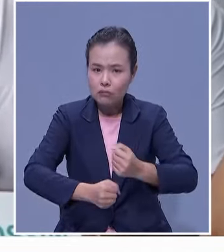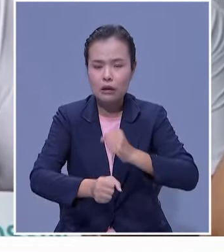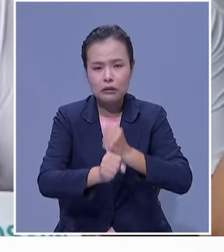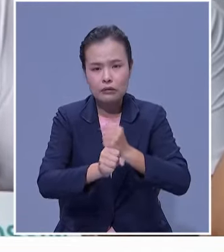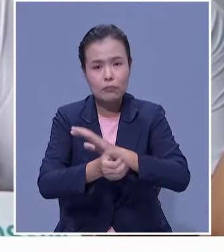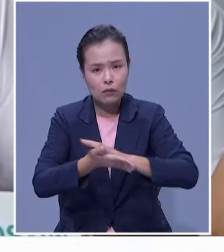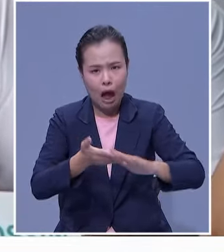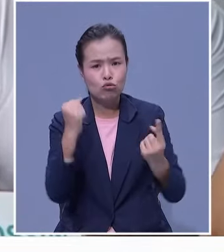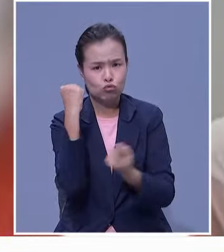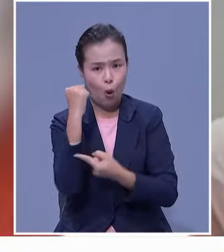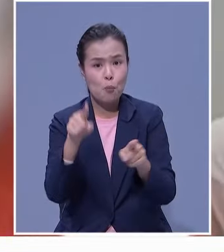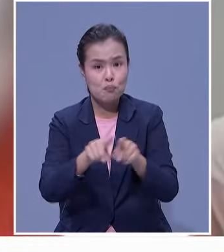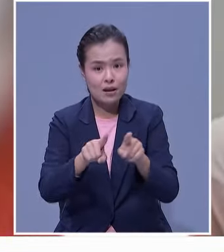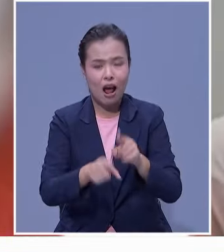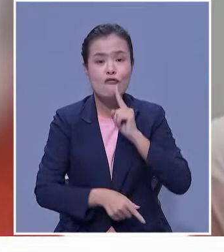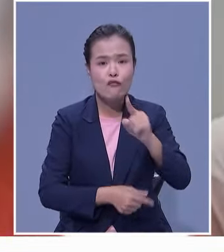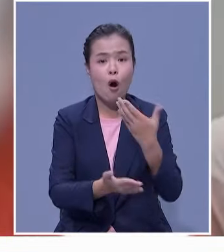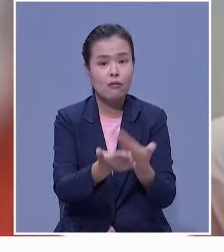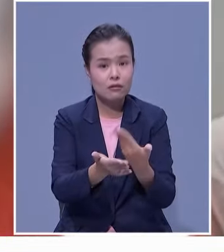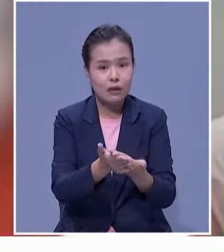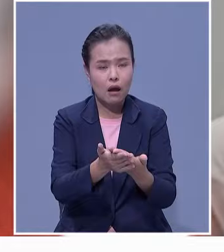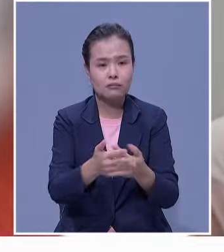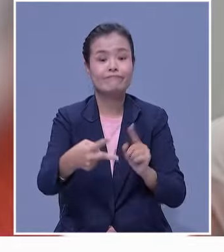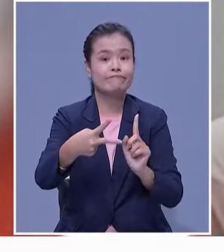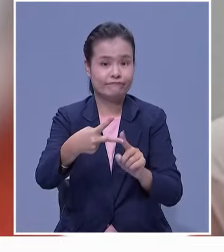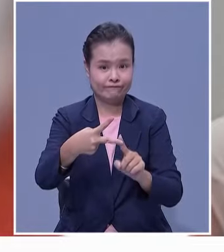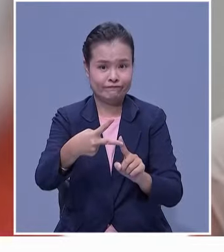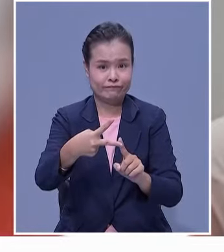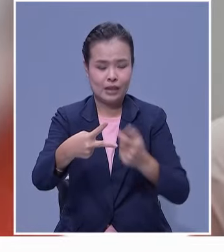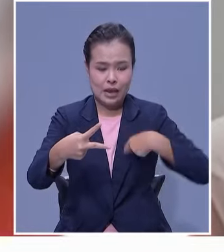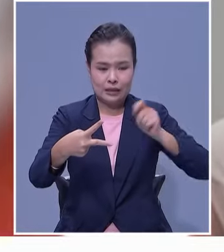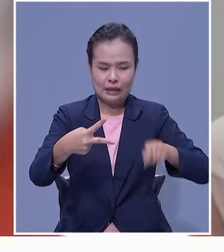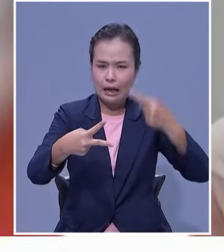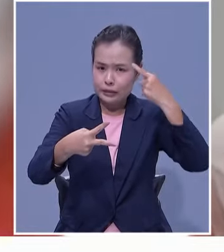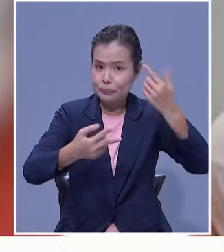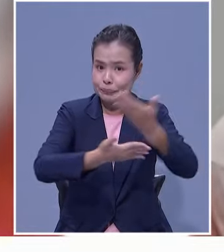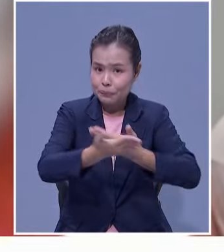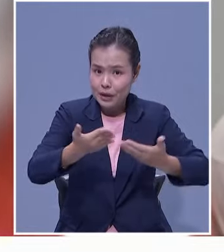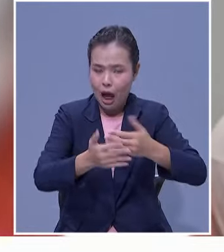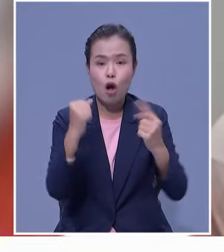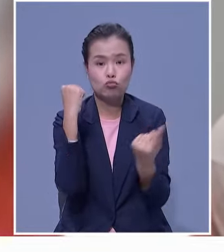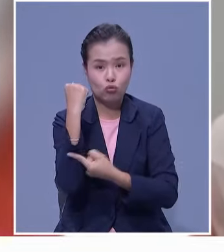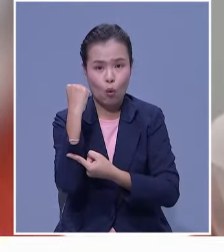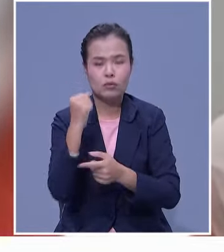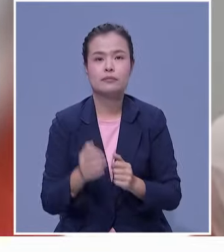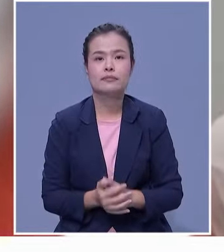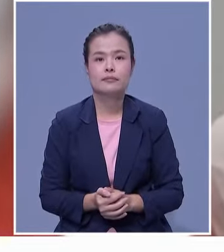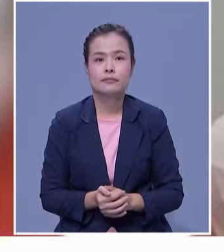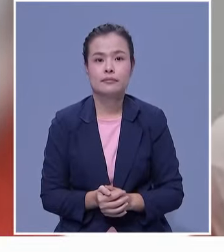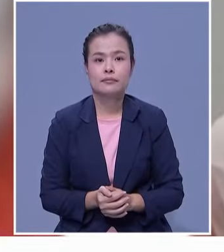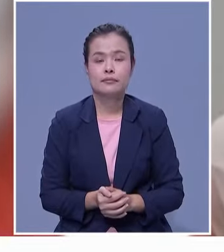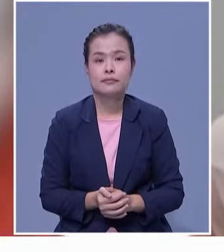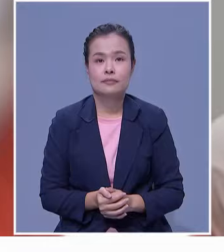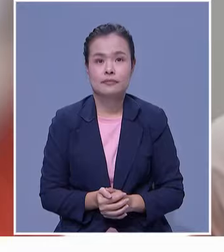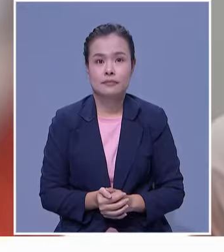ดำเนินคดีด้วยส่วนการฟ้องร้องเรียกค่าเสียหายก็ถือว่าเป็นอีกเรื่องให้ศาลใช้ดุลพินิจในการพิจารณาลงโทษขณะเดียวกันล่าสุดด